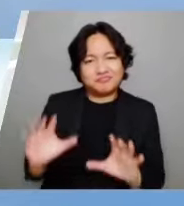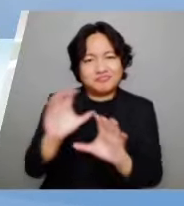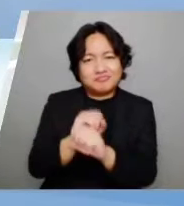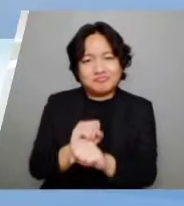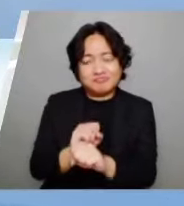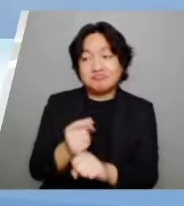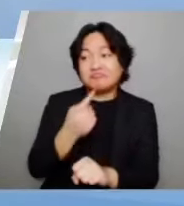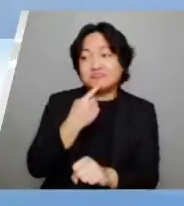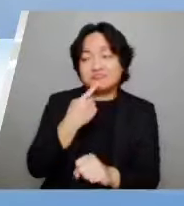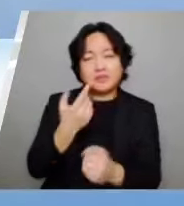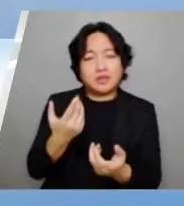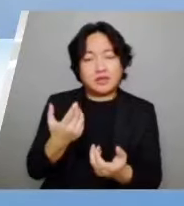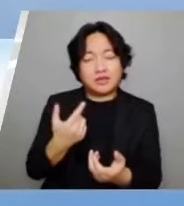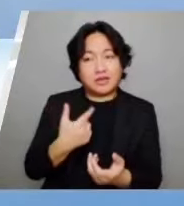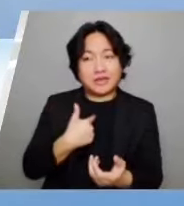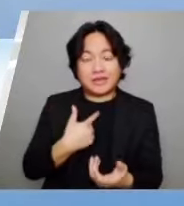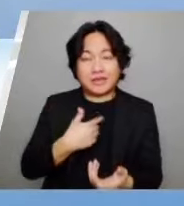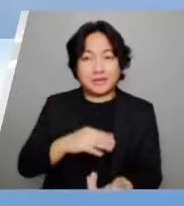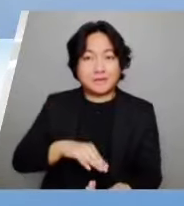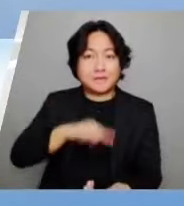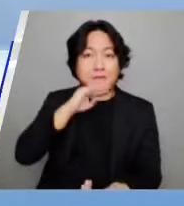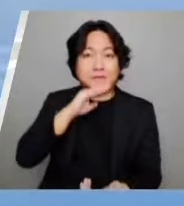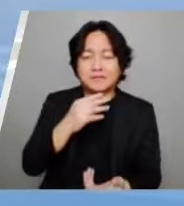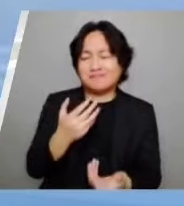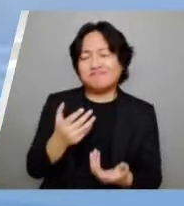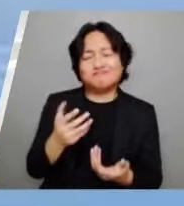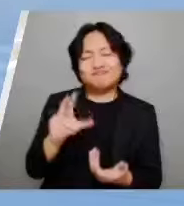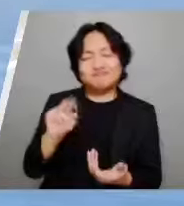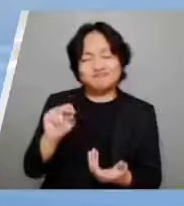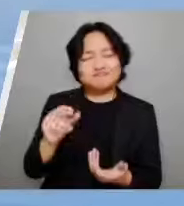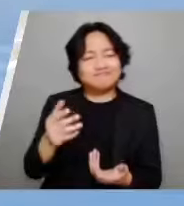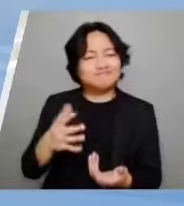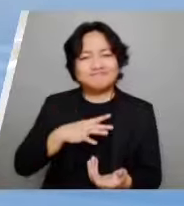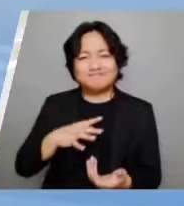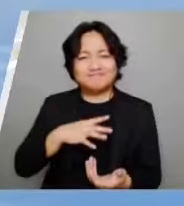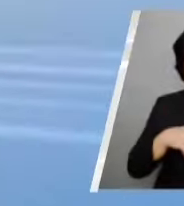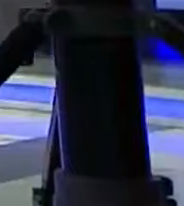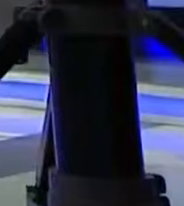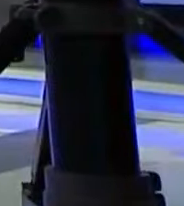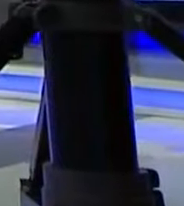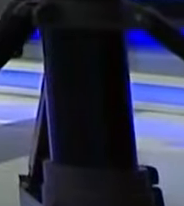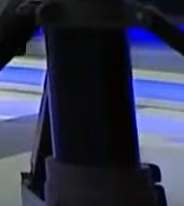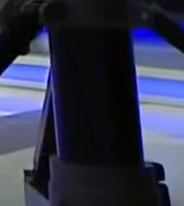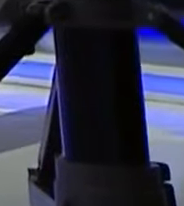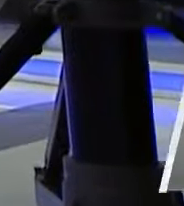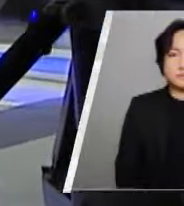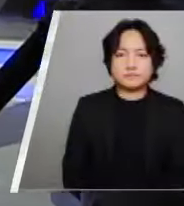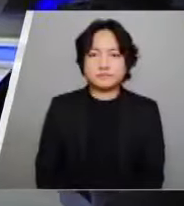raw ang bumuo sa Kathryn na nasisilayan natin ngayon.